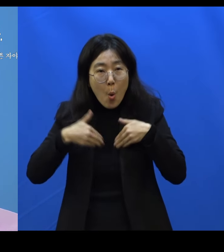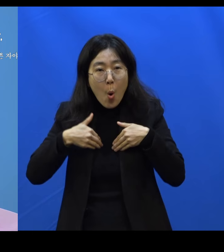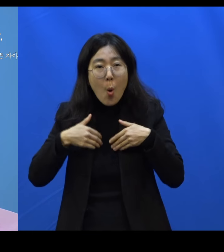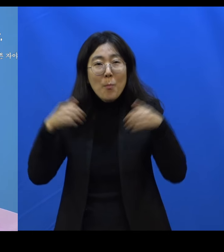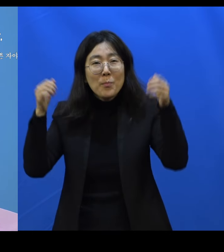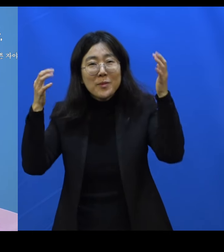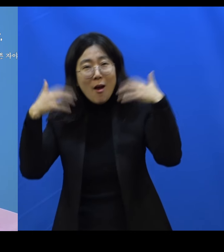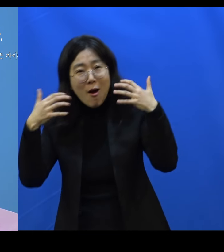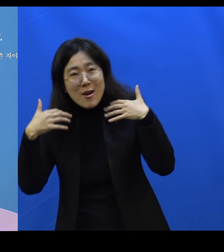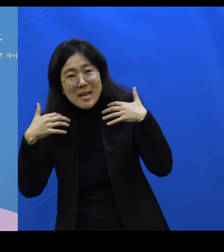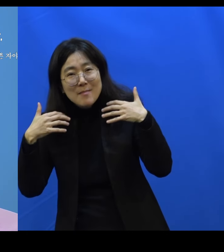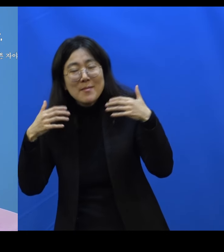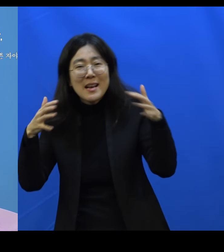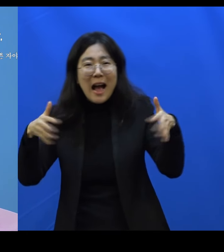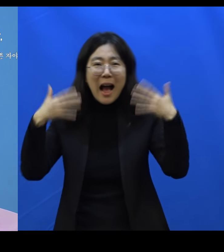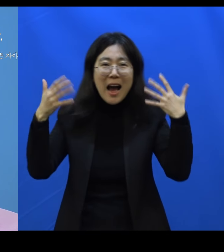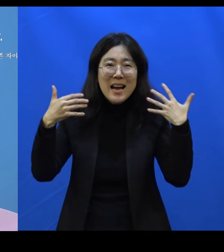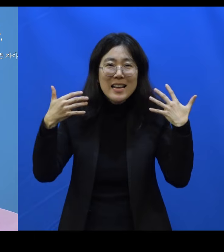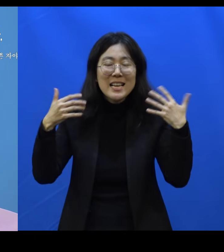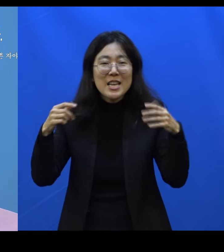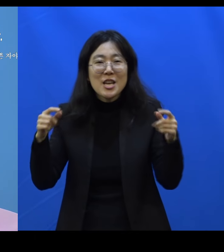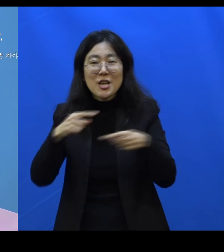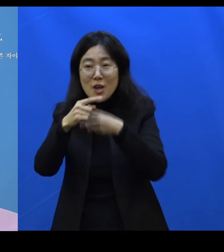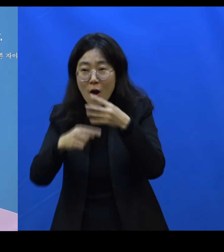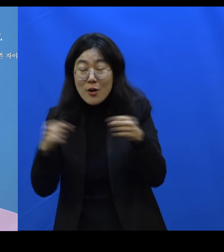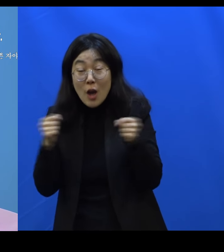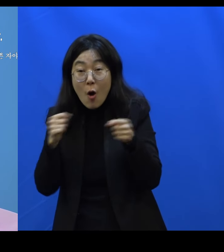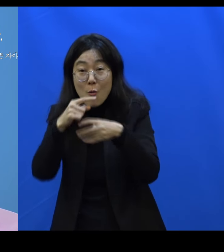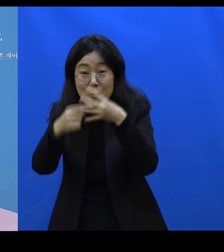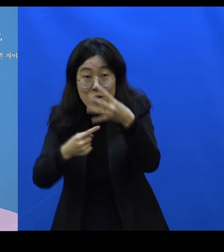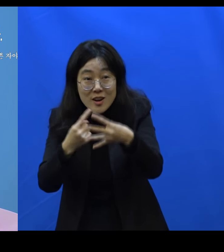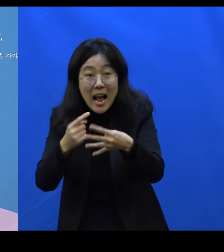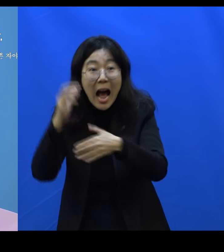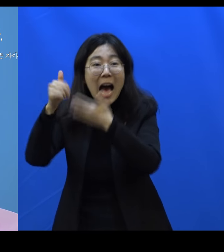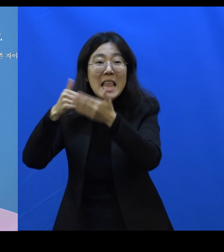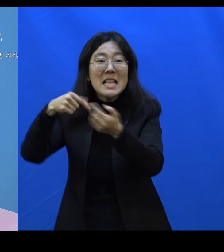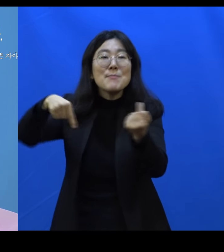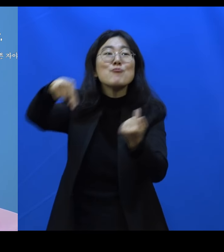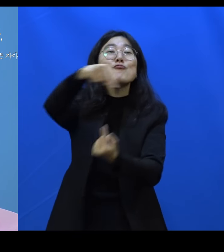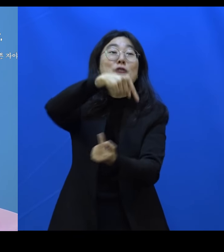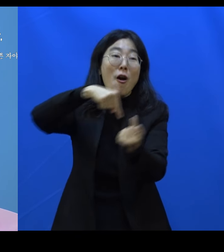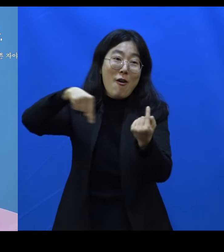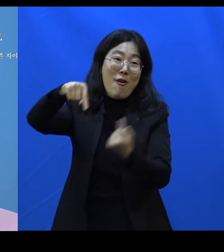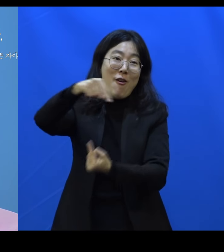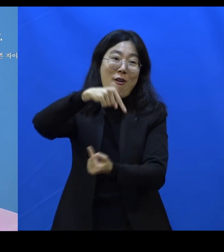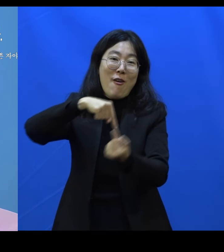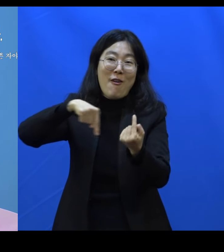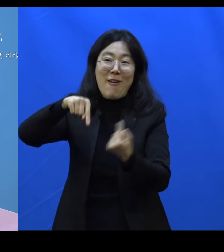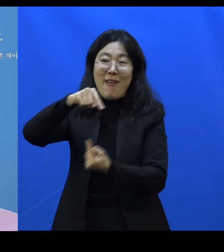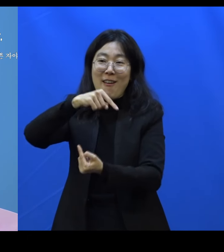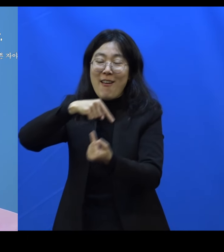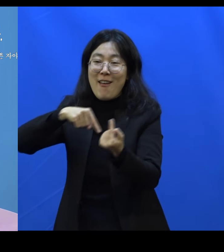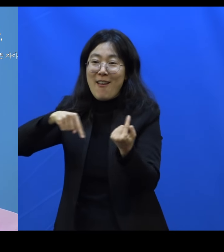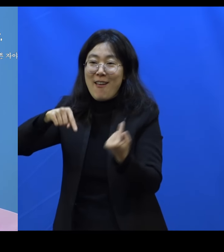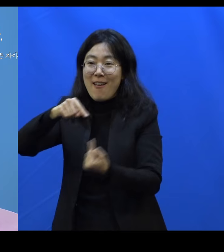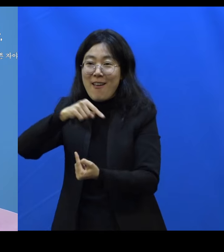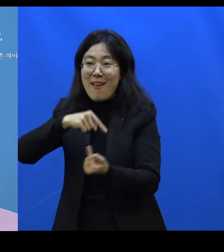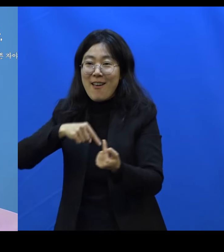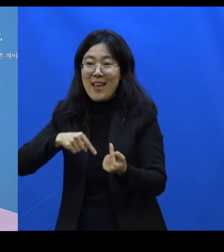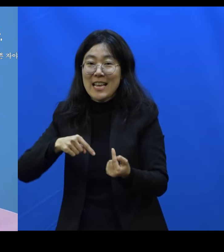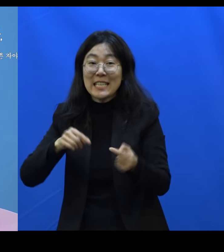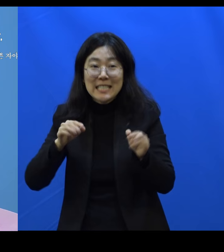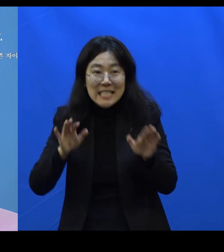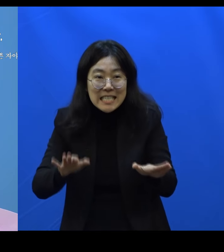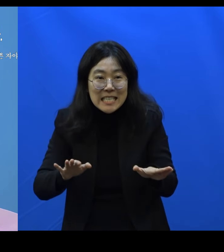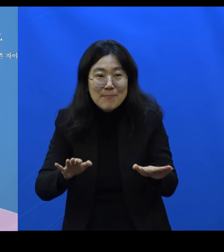개념을 새롭게 시작하시는 내 인생의 전환점, 겨울이 끝내고 이제 생명의 결실을 얻어야 할